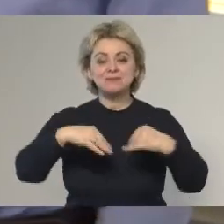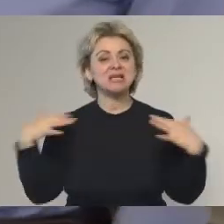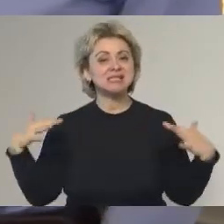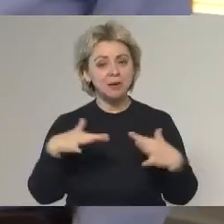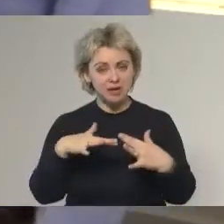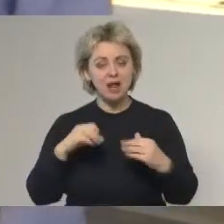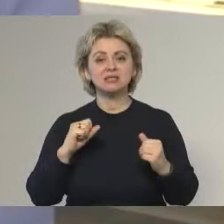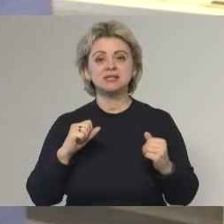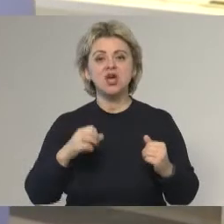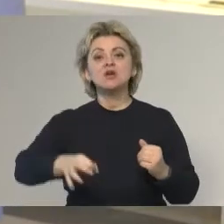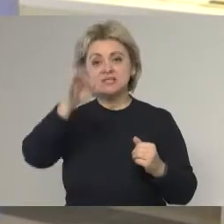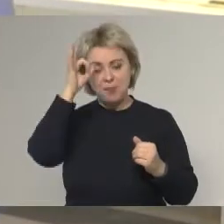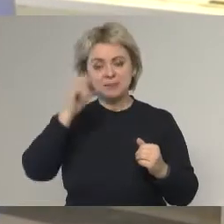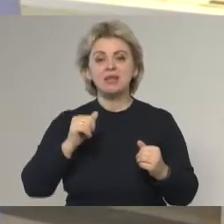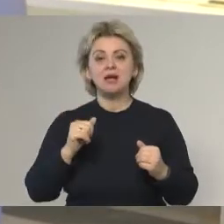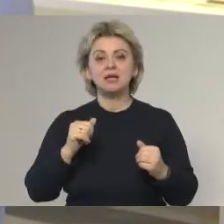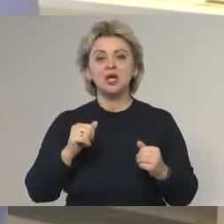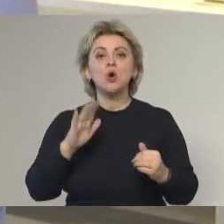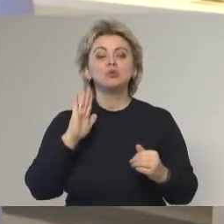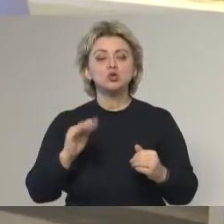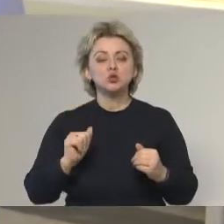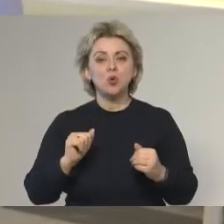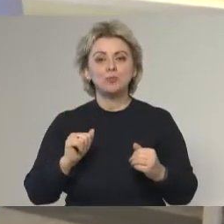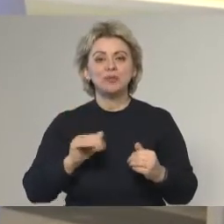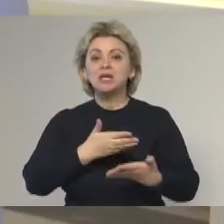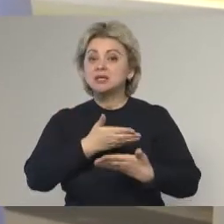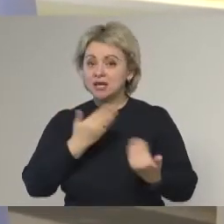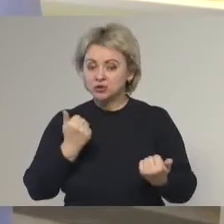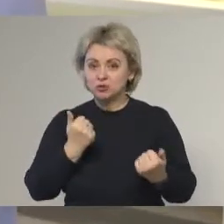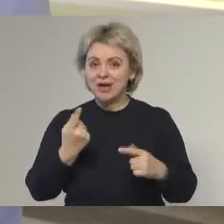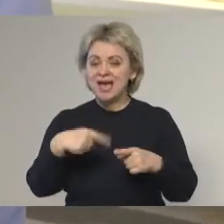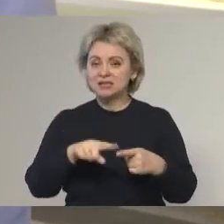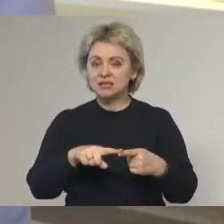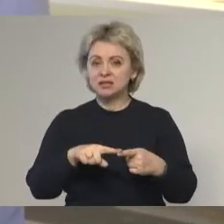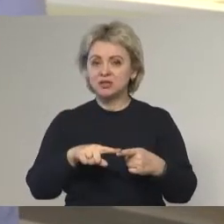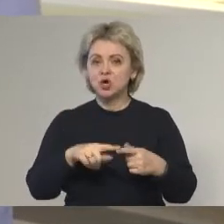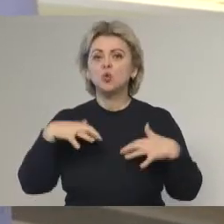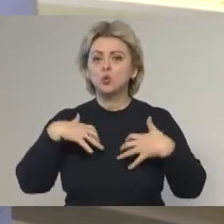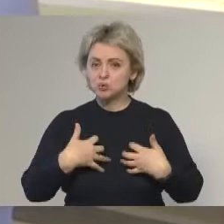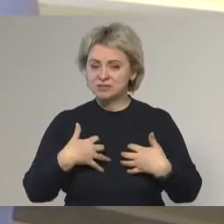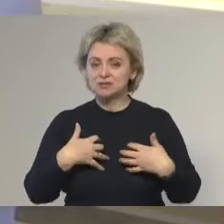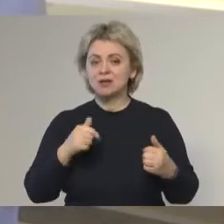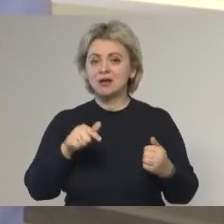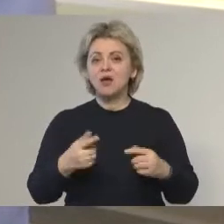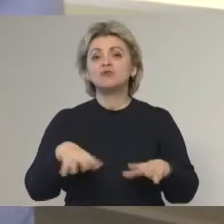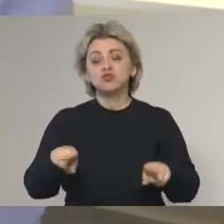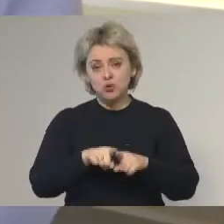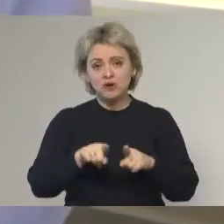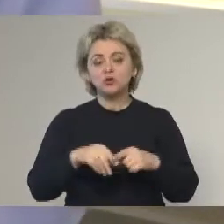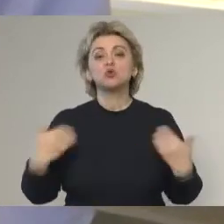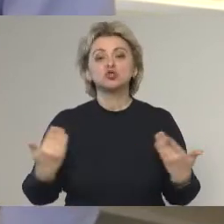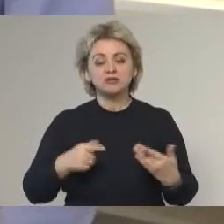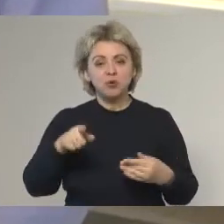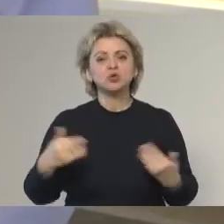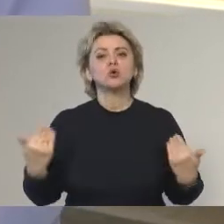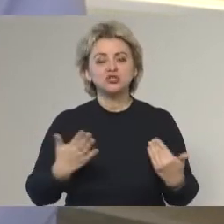собиралась, вспоминали. Причем, ну, нету вот этой грусти. Да, он все равно, он живой,